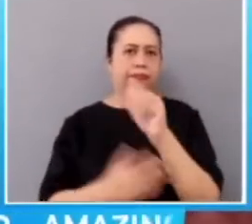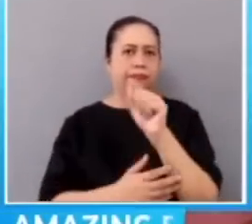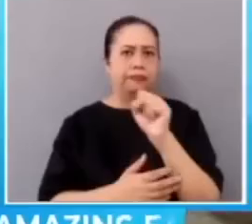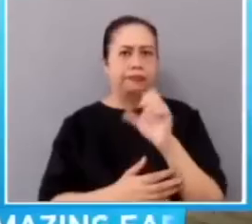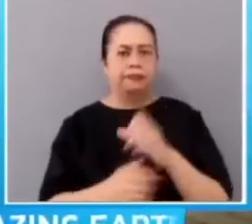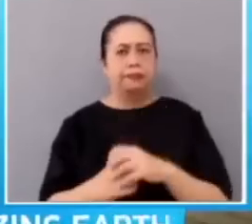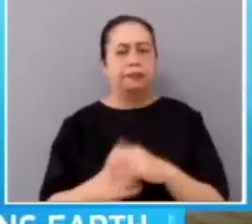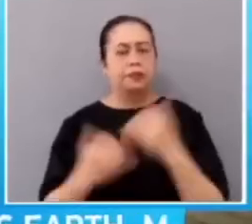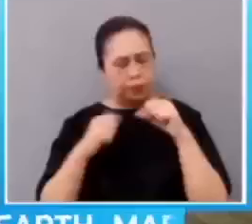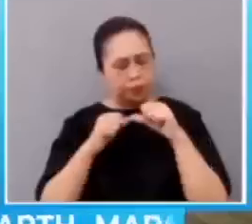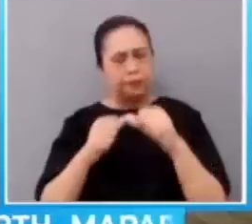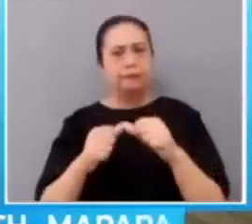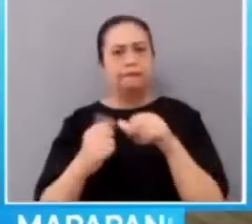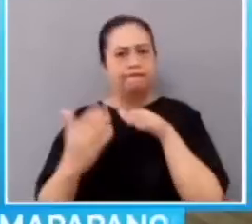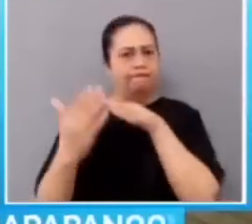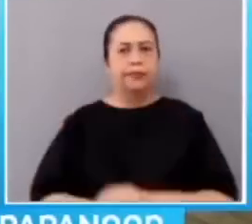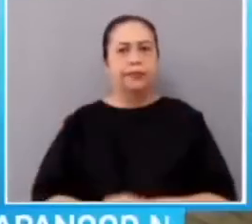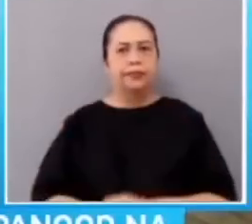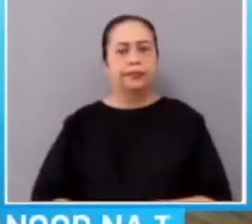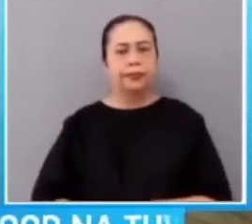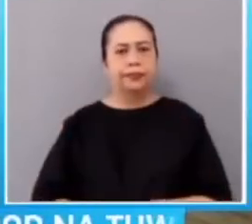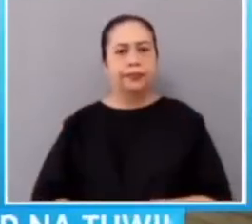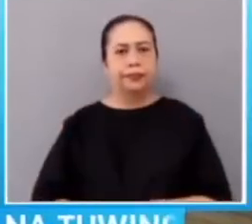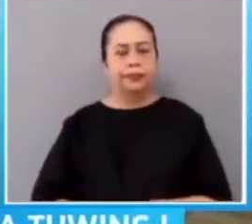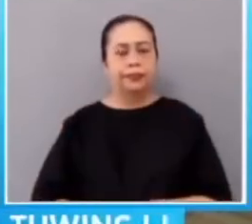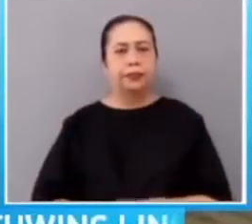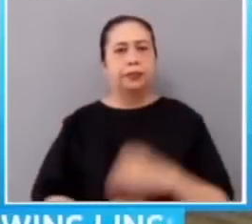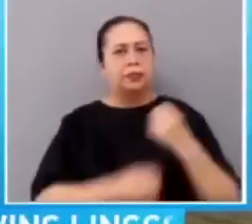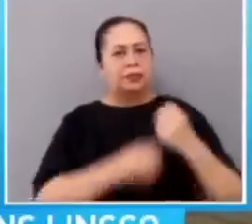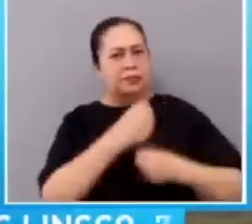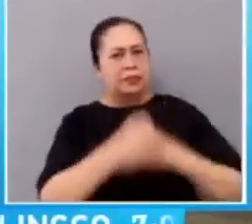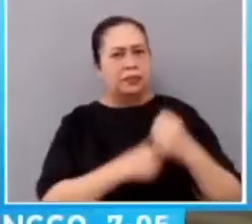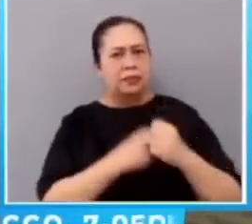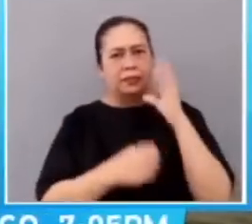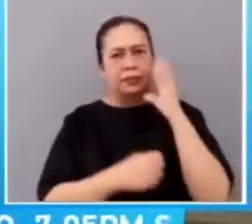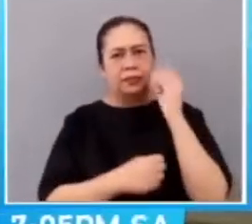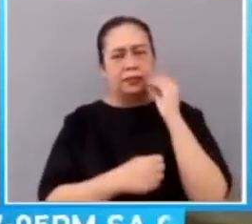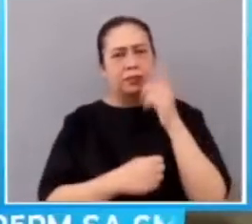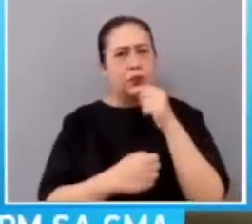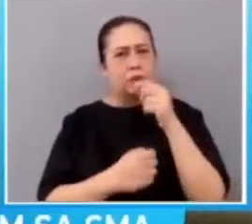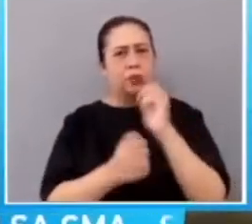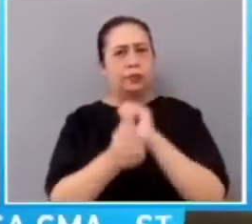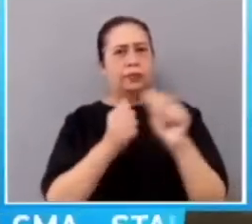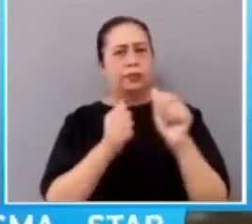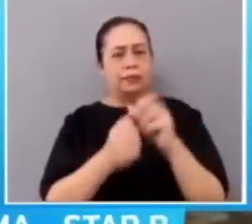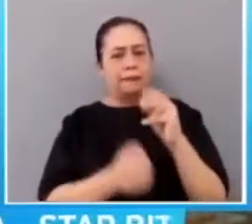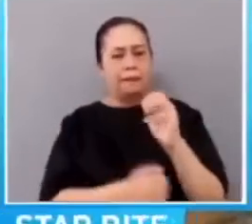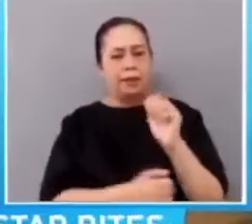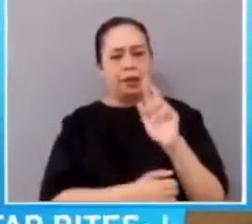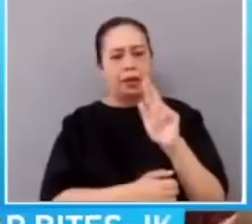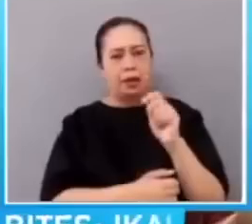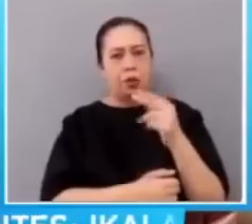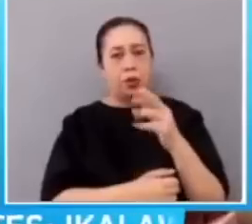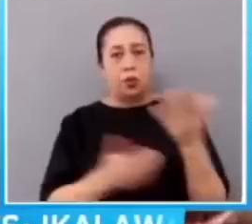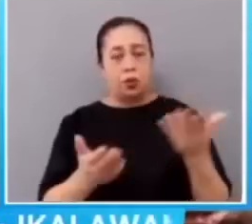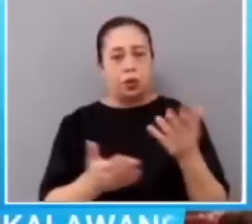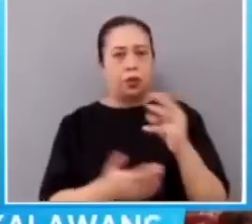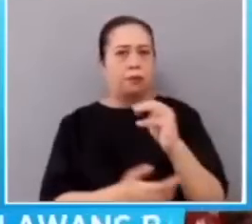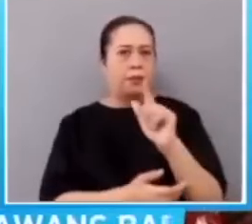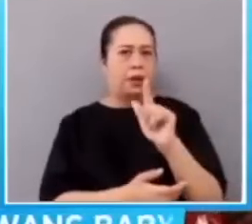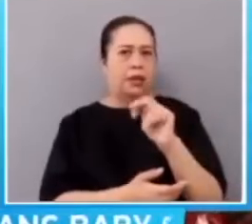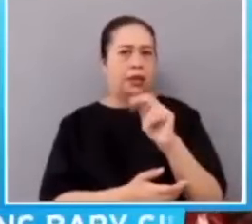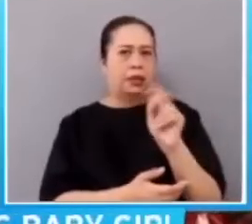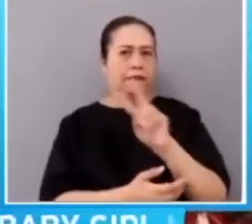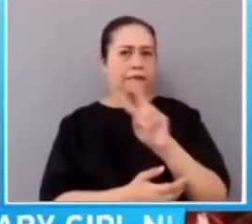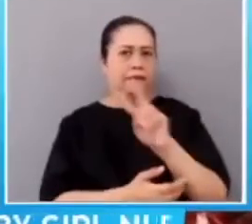demanda. Kalbaryo ang sinapit ng mga dumaraan sa bahagi ng MacArthur Highway sa Malinta, Valenzuela matapos tumagilid